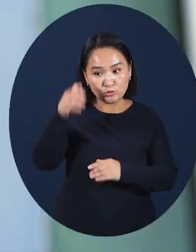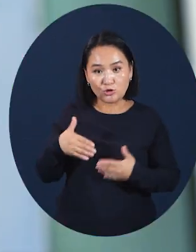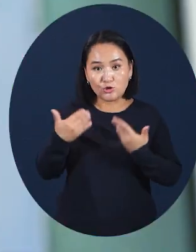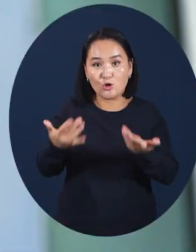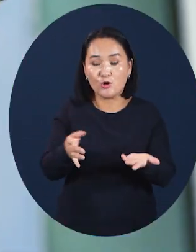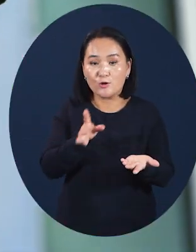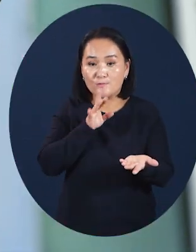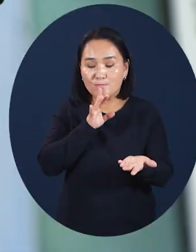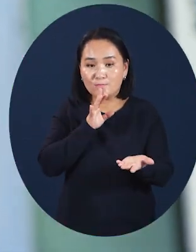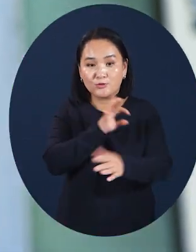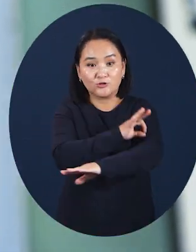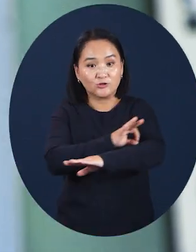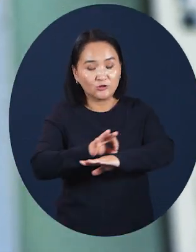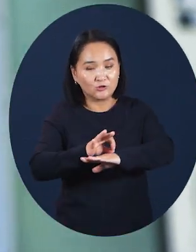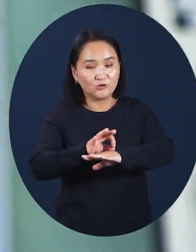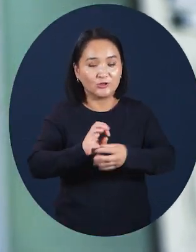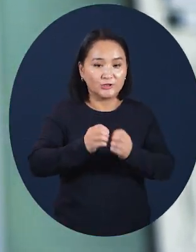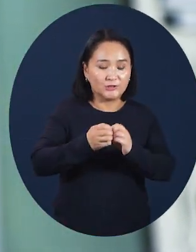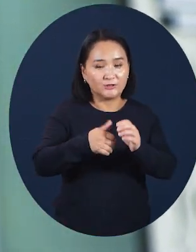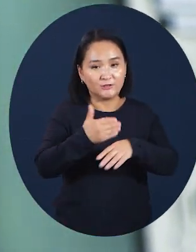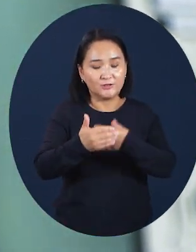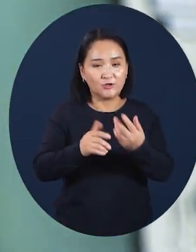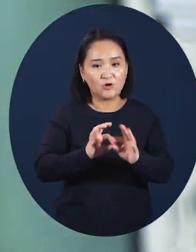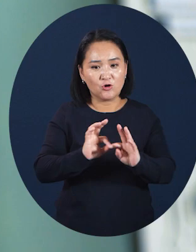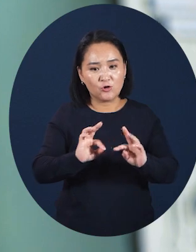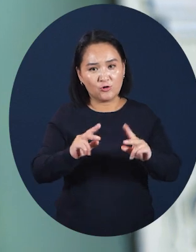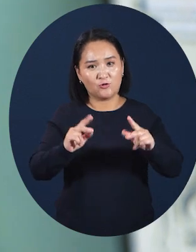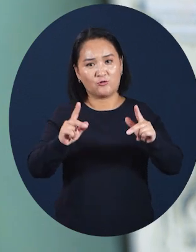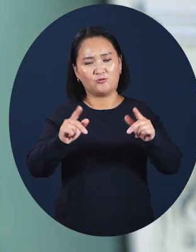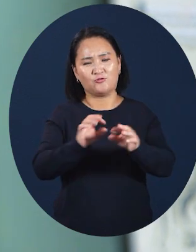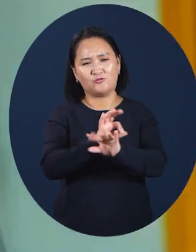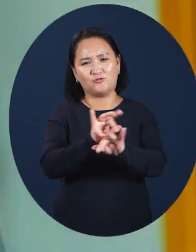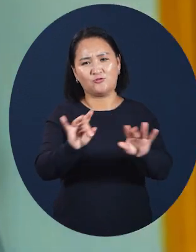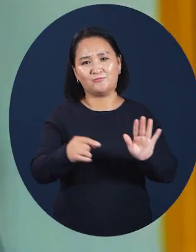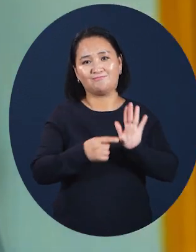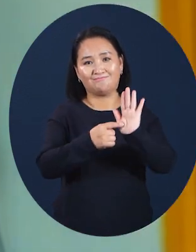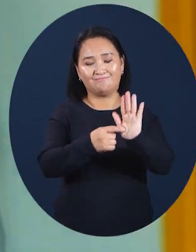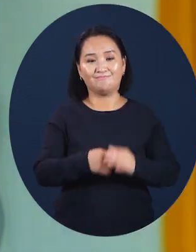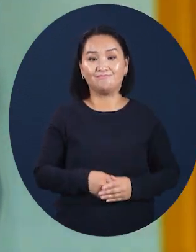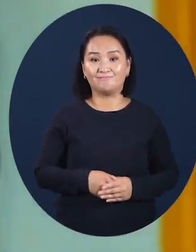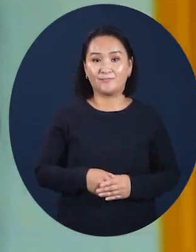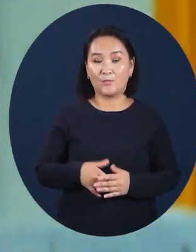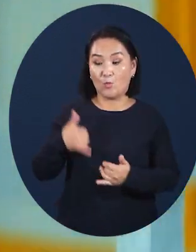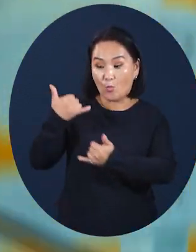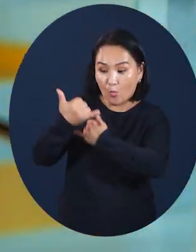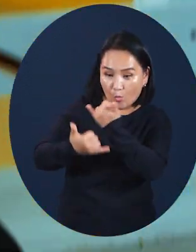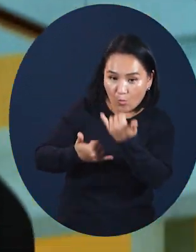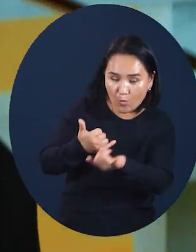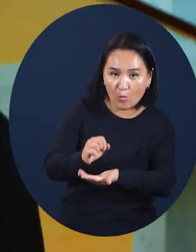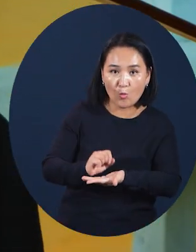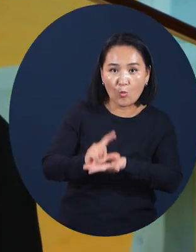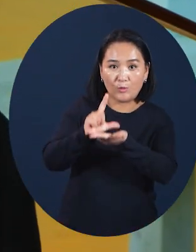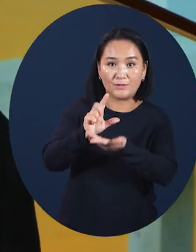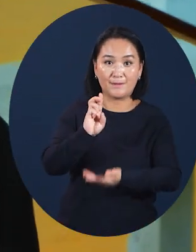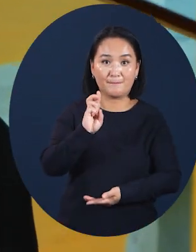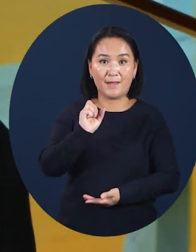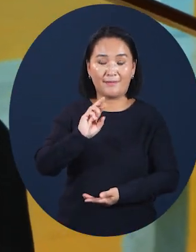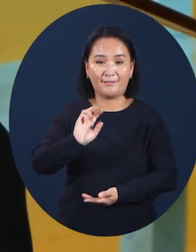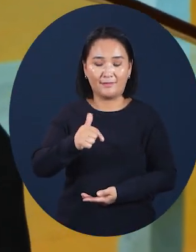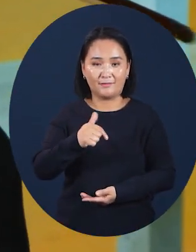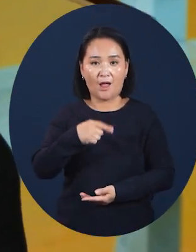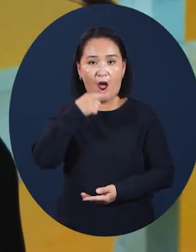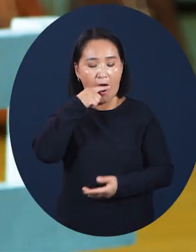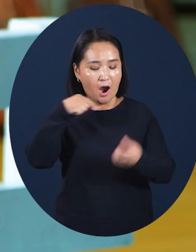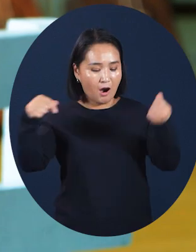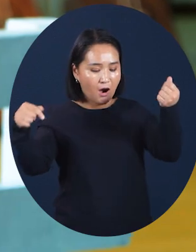хэрэгжиж, олон өөрчлөлт авчирсан байна. Өв уламжлал үнэт баялаг болох морин